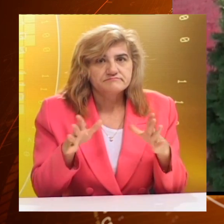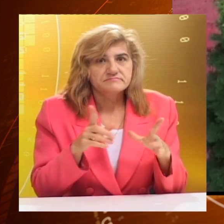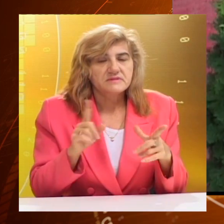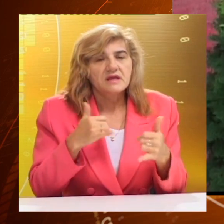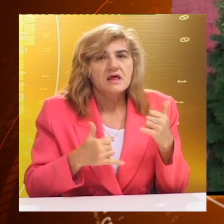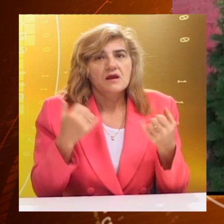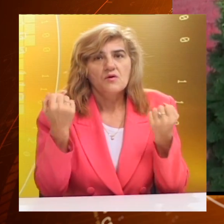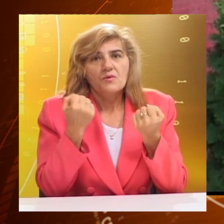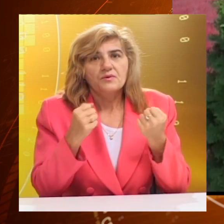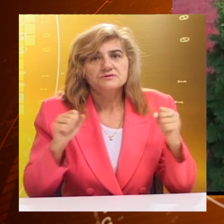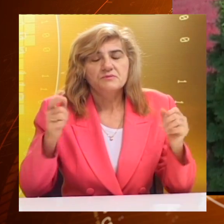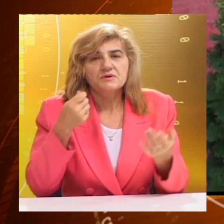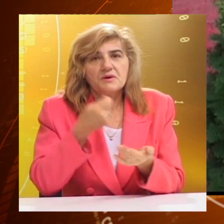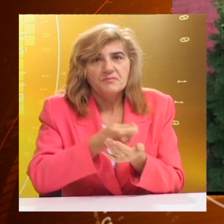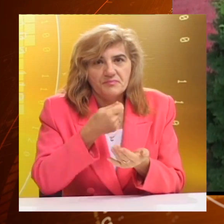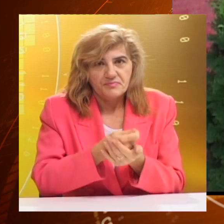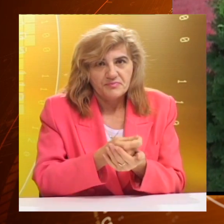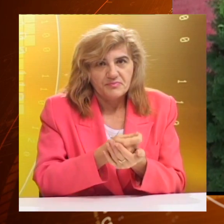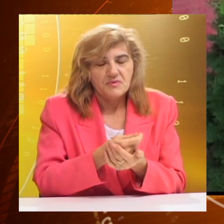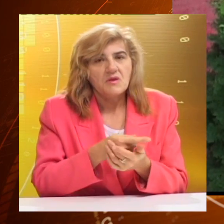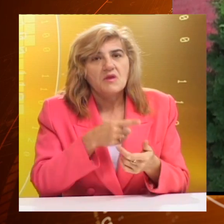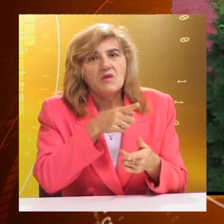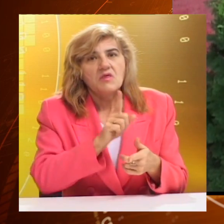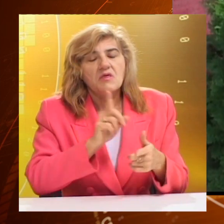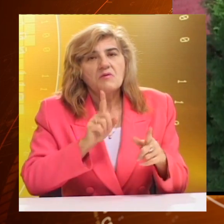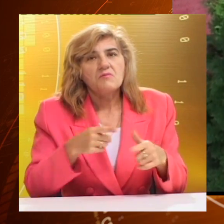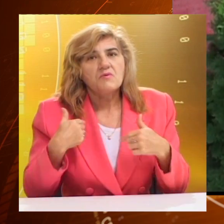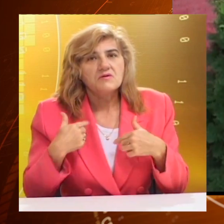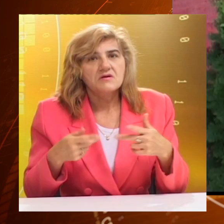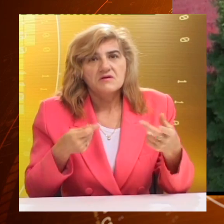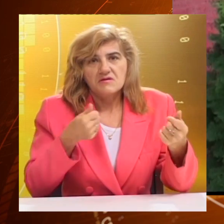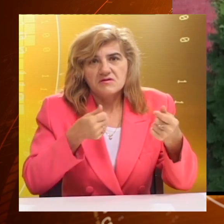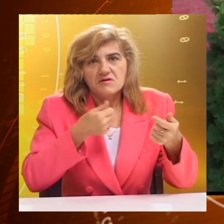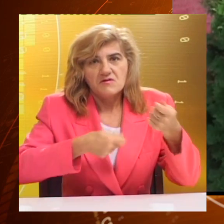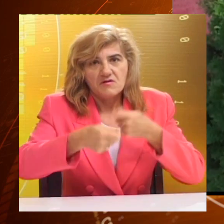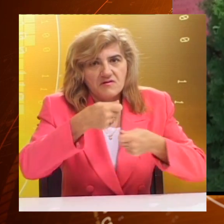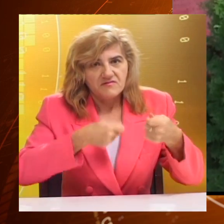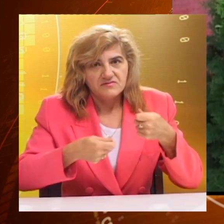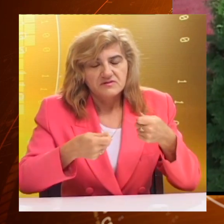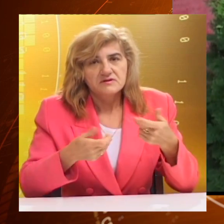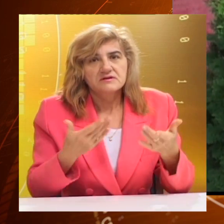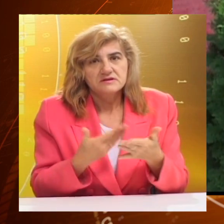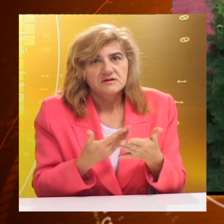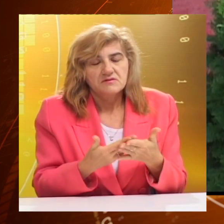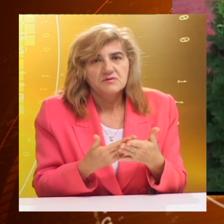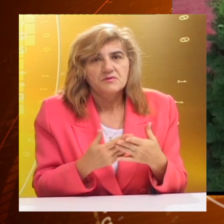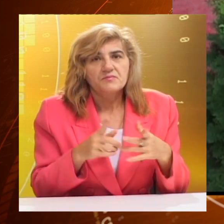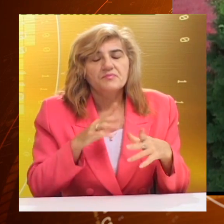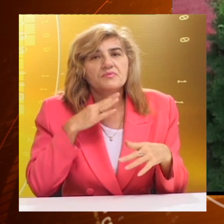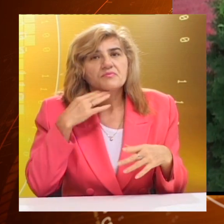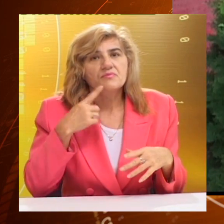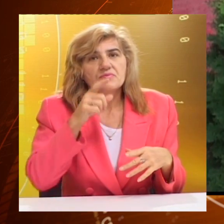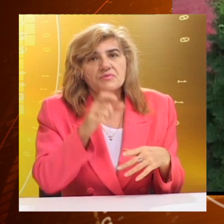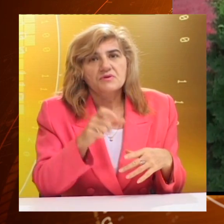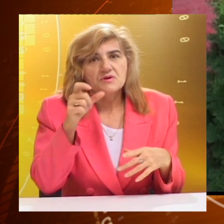rešiti da budemo oslobođeni toga, jer i sredstva koje dobijete iz lokalne samouprave onda vraćate u budžet lokalne samouprave. Servis usluge